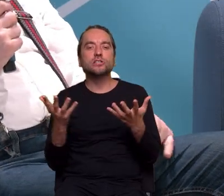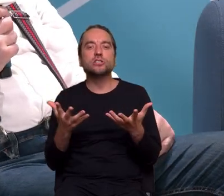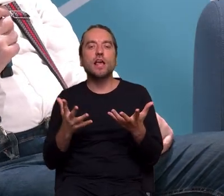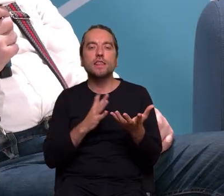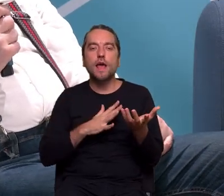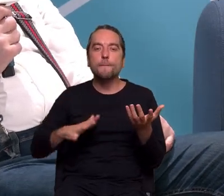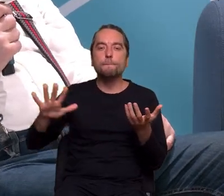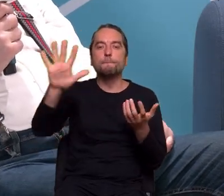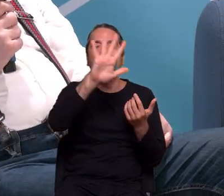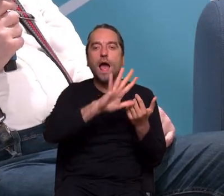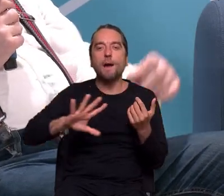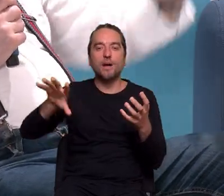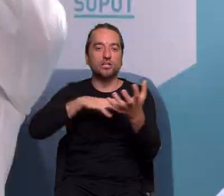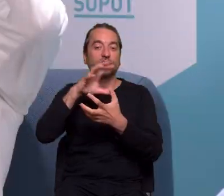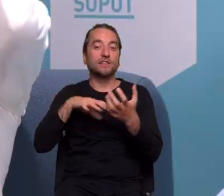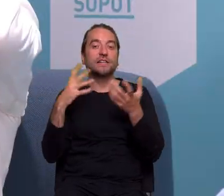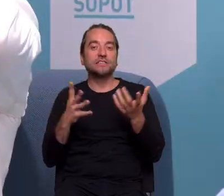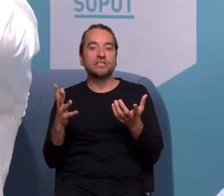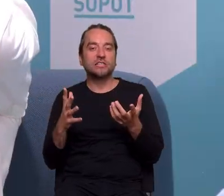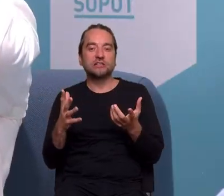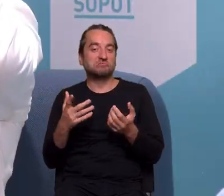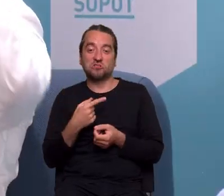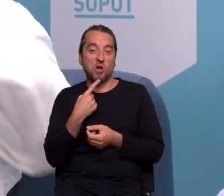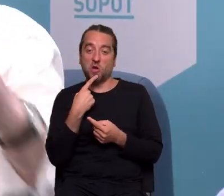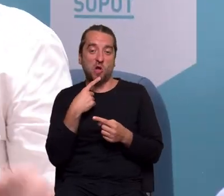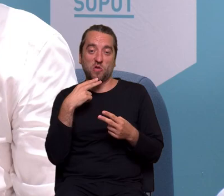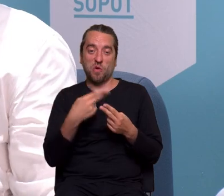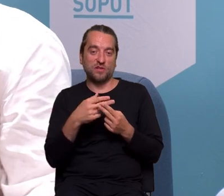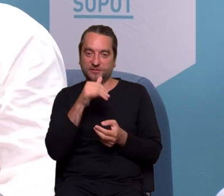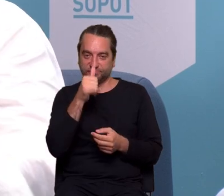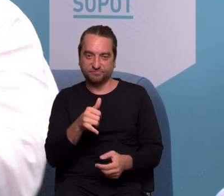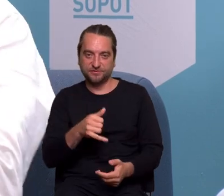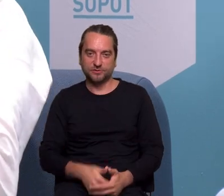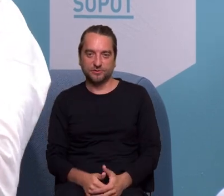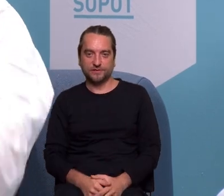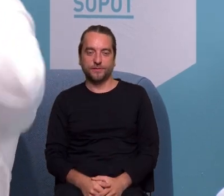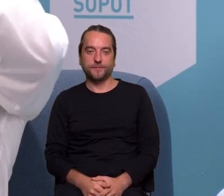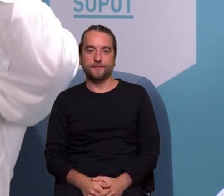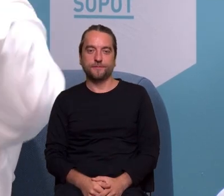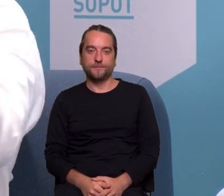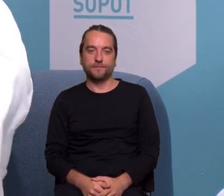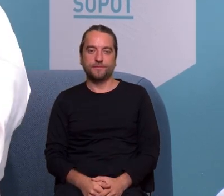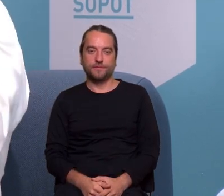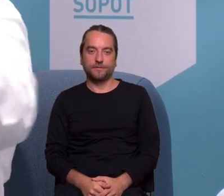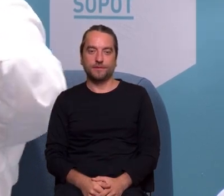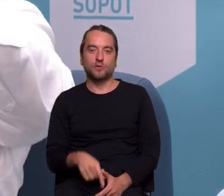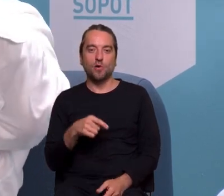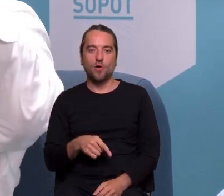mapie świata? No to nie potrafilibyście odpowiedzieć na to pytanie. Jest to